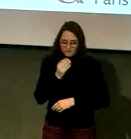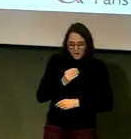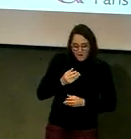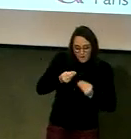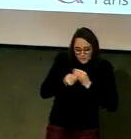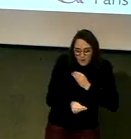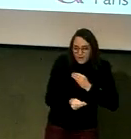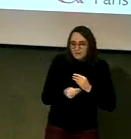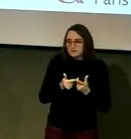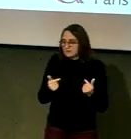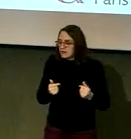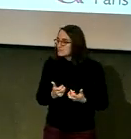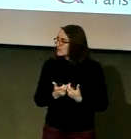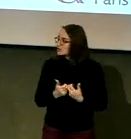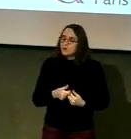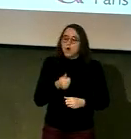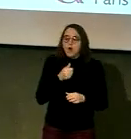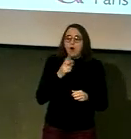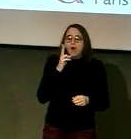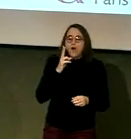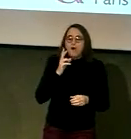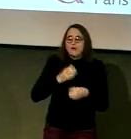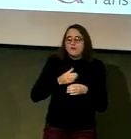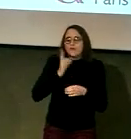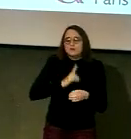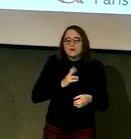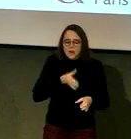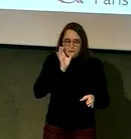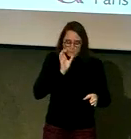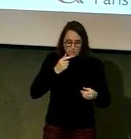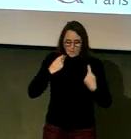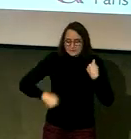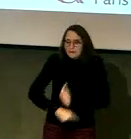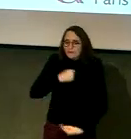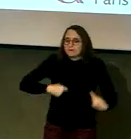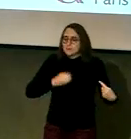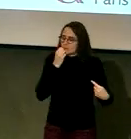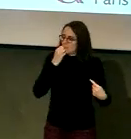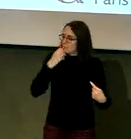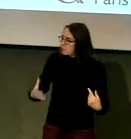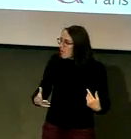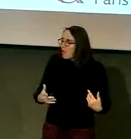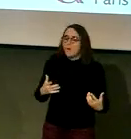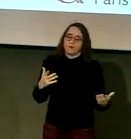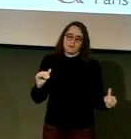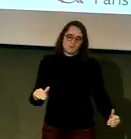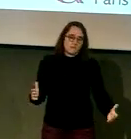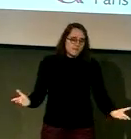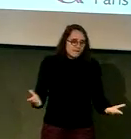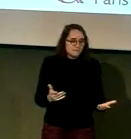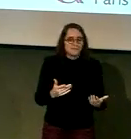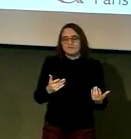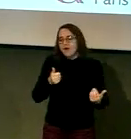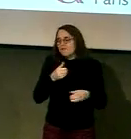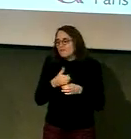genre un verre de vin, ça fait bien pour la circulation, donc n'hésite pas. La bière, c'est bon pour monter le lait. Donc il y a